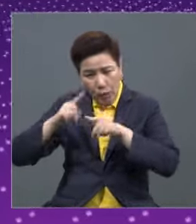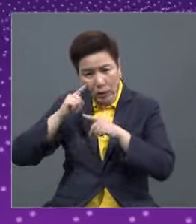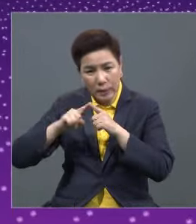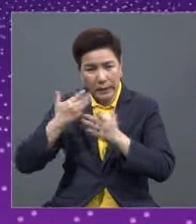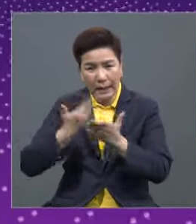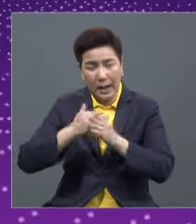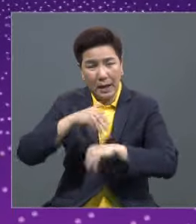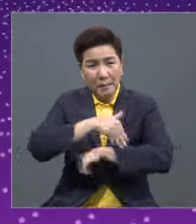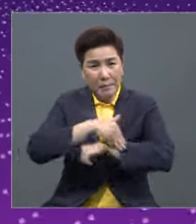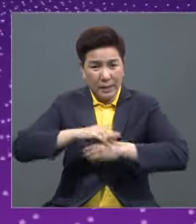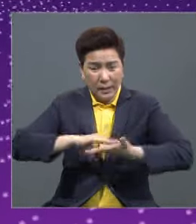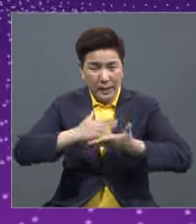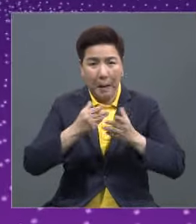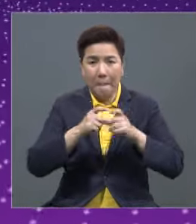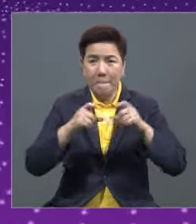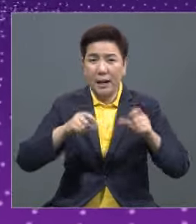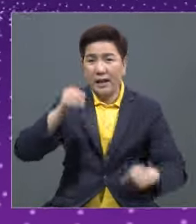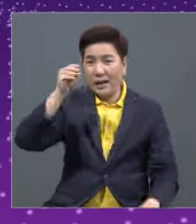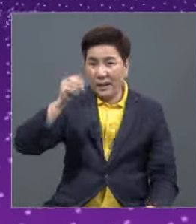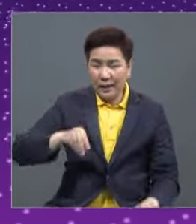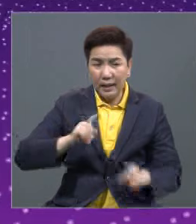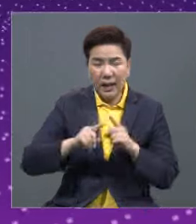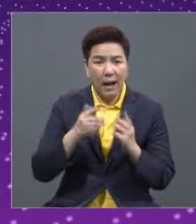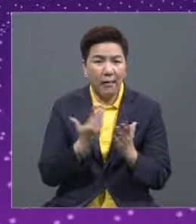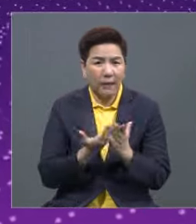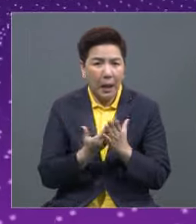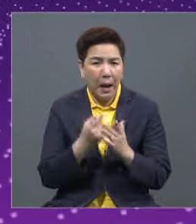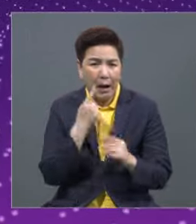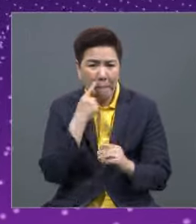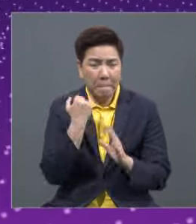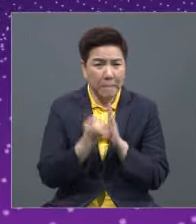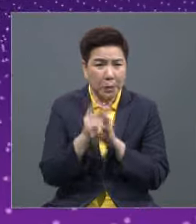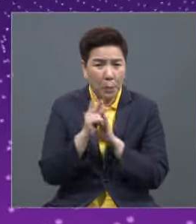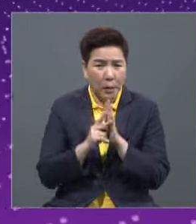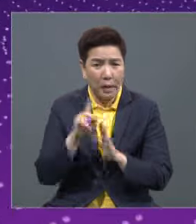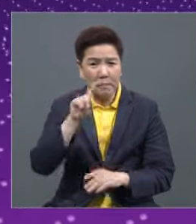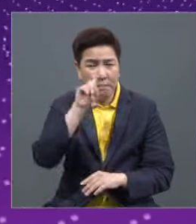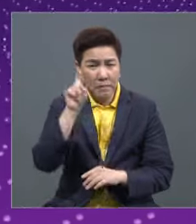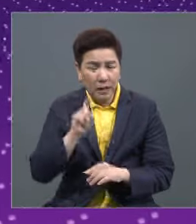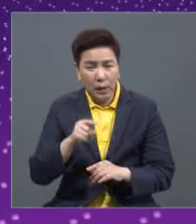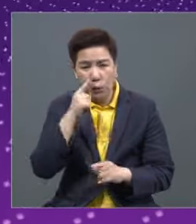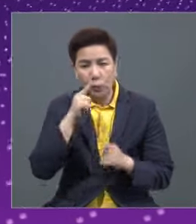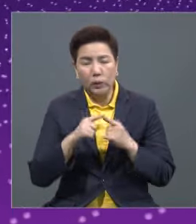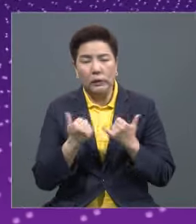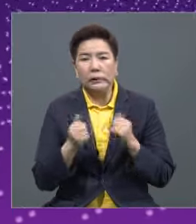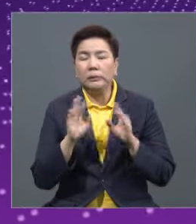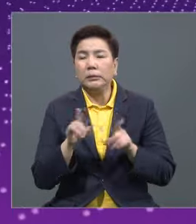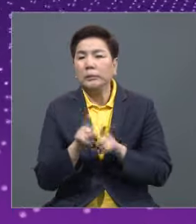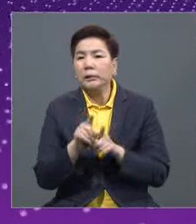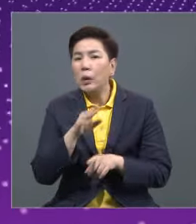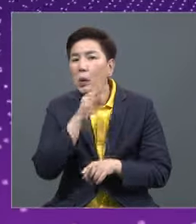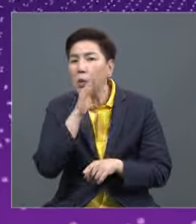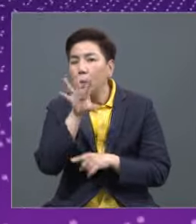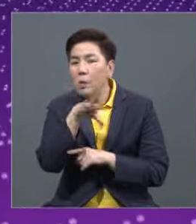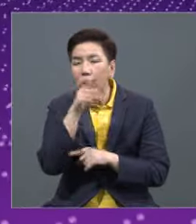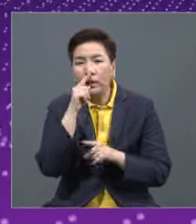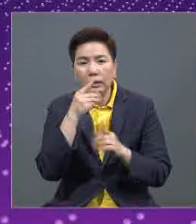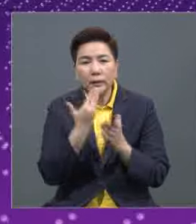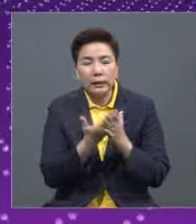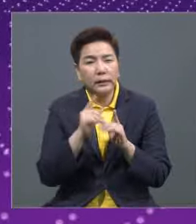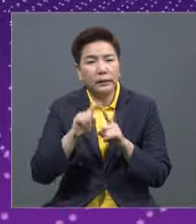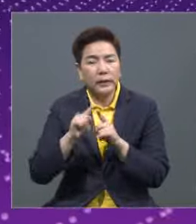บัญชีรวมถึงบัตรเครดิตอะไรต่างๆเนี่ยมันเป็นเงินที่มนขาวหรือเปล่าสะอาดมั้ยอะไรแบบเนี้ยเหมือนกับไปตรวจสอบเส้นทางการ